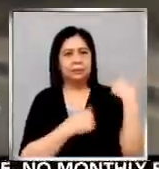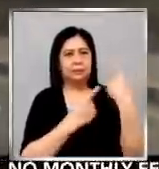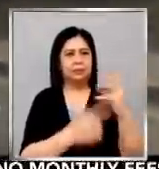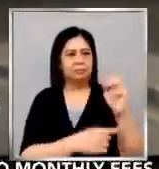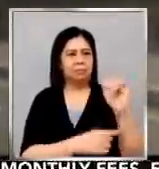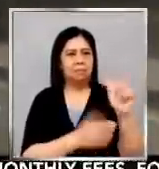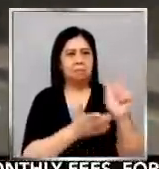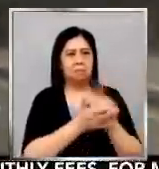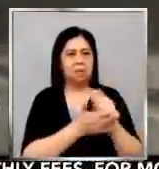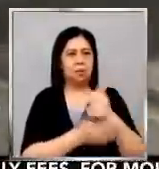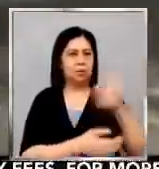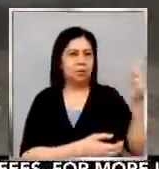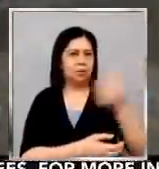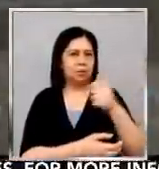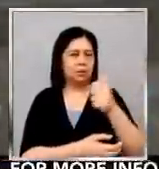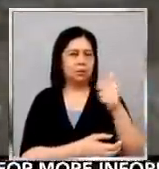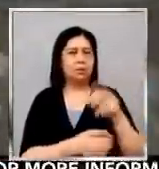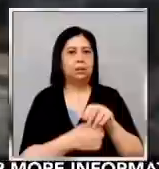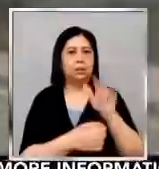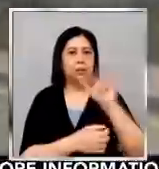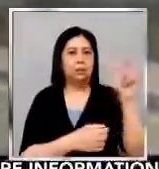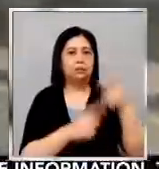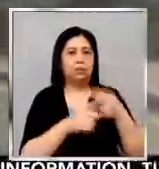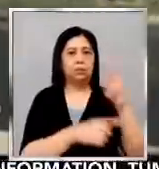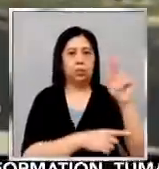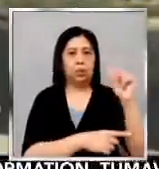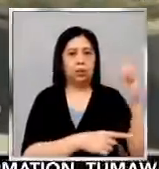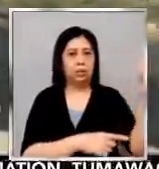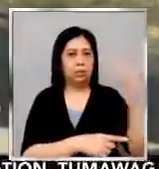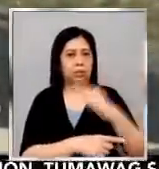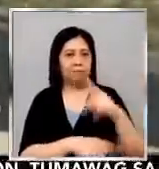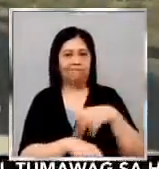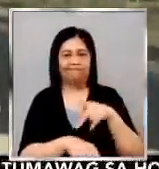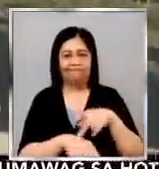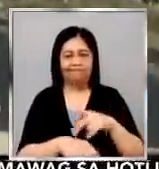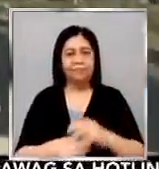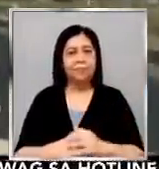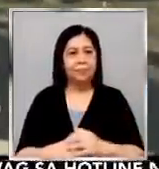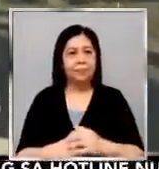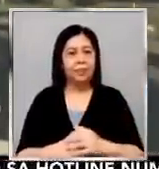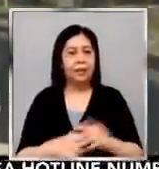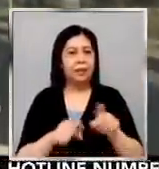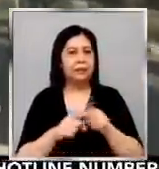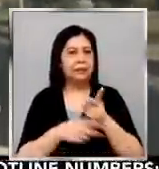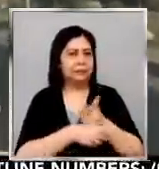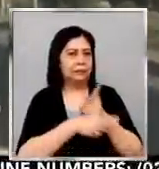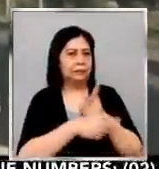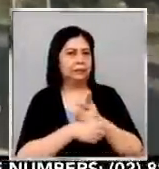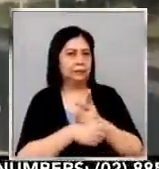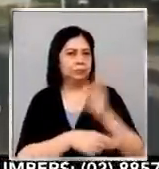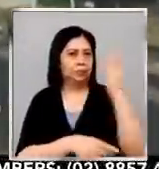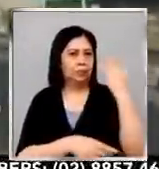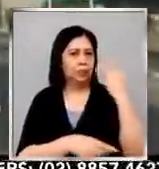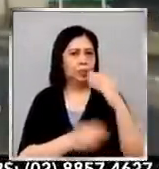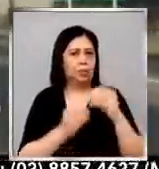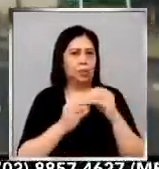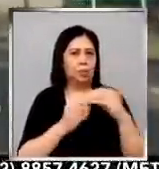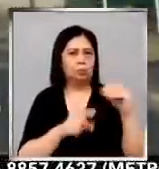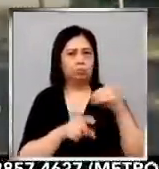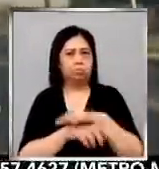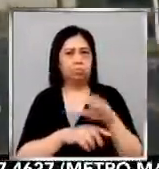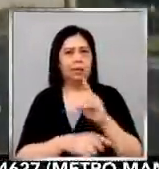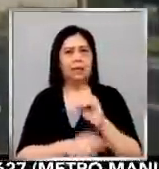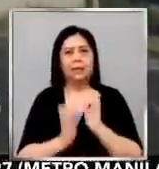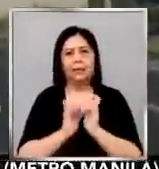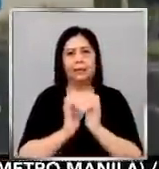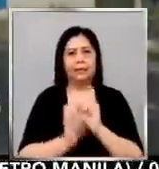ng commercial flights mula sa UAE papuntang Pilipinas bilang pag-iingat ito noon sa mas nakakahawang Delta variant na